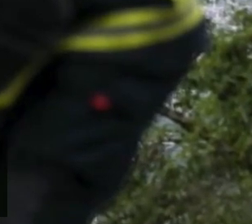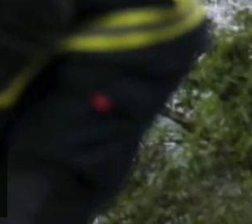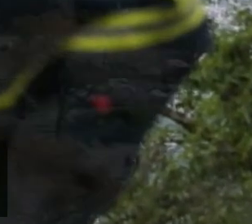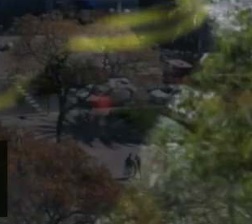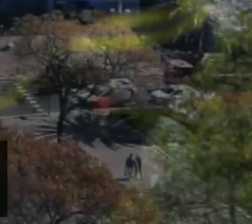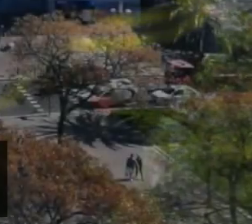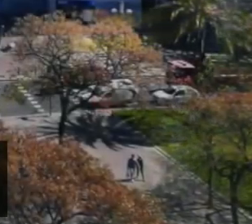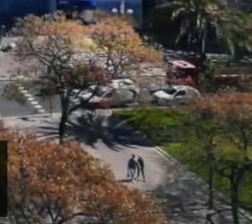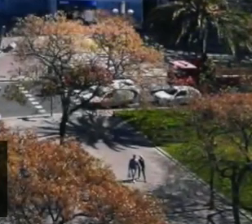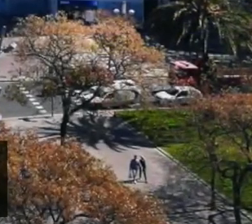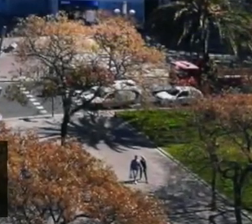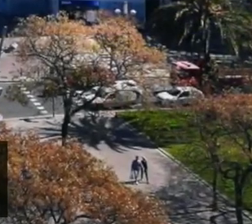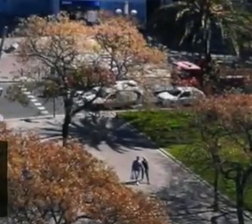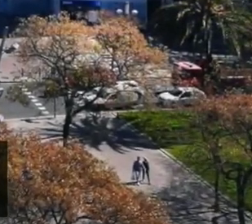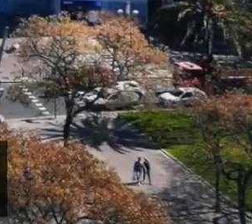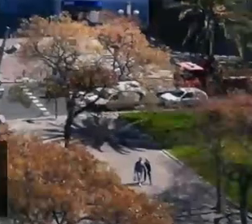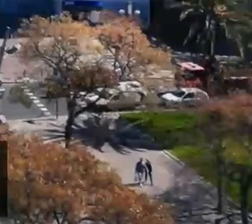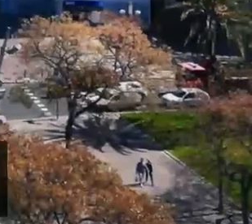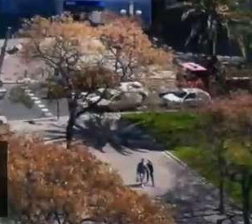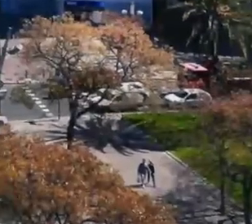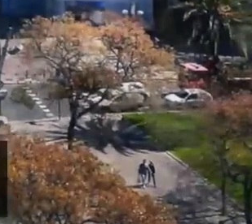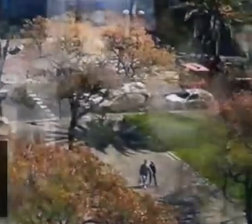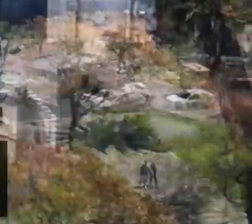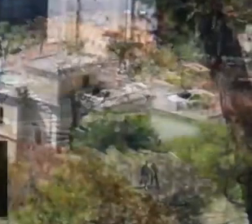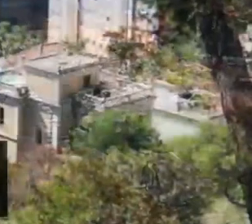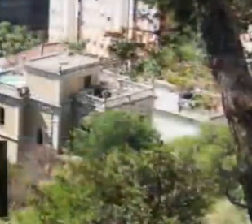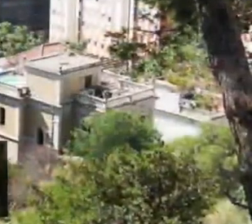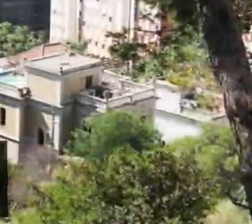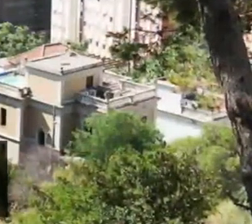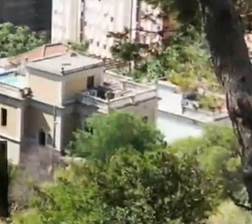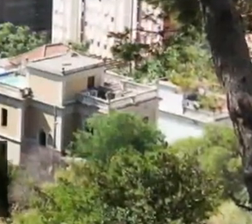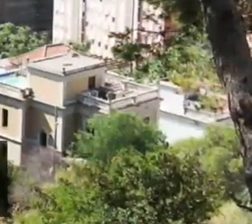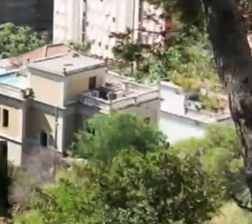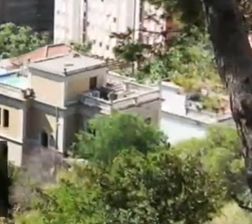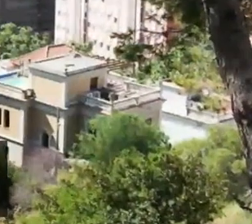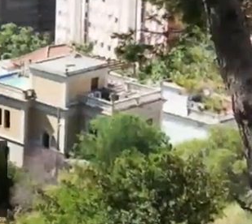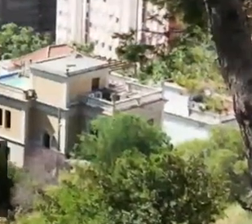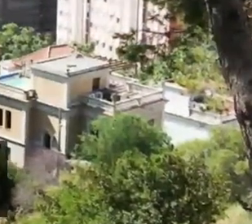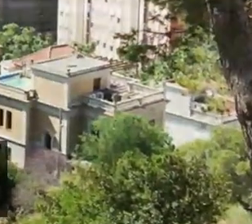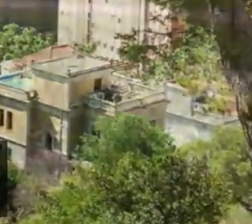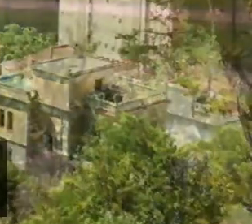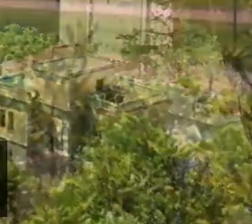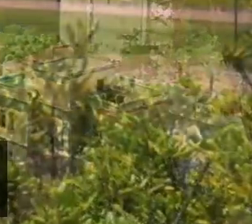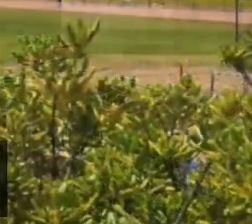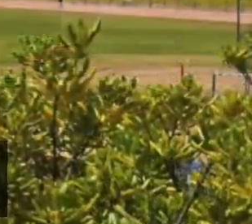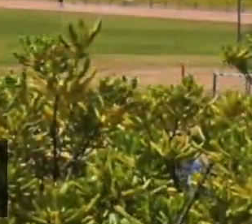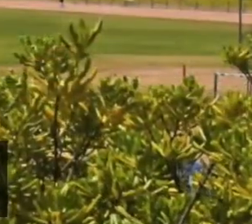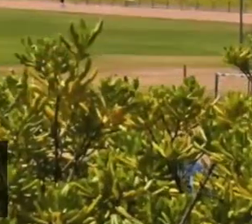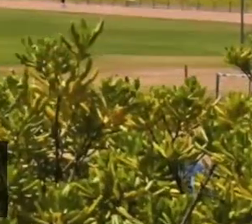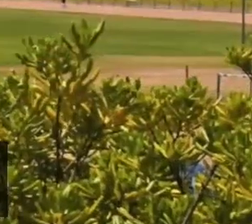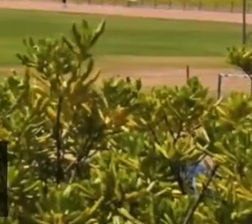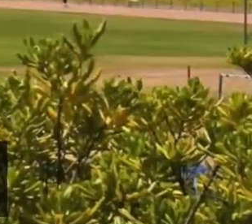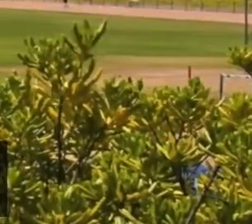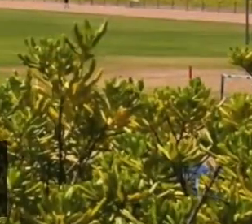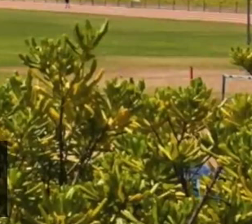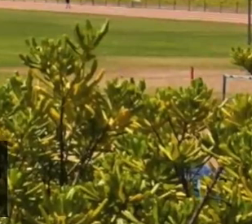tant, sabem que en diferents moments de la nostra vida tenim, no?, dependència, tenim situacions de vulnerabilitat